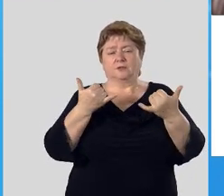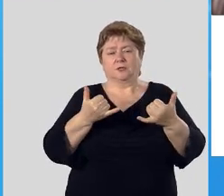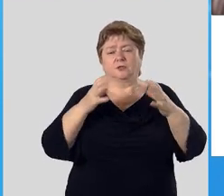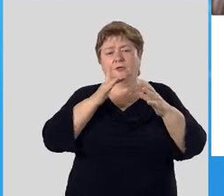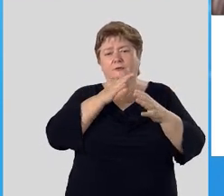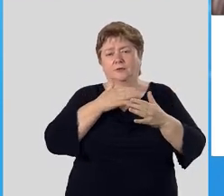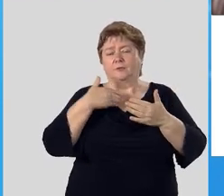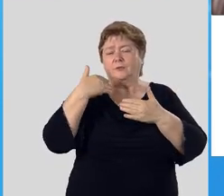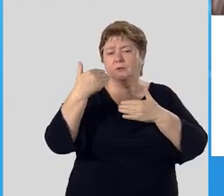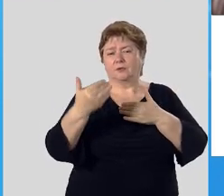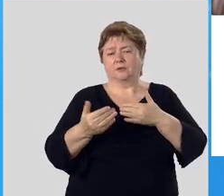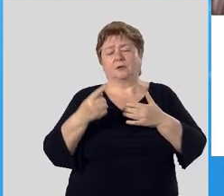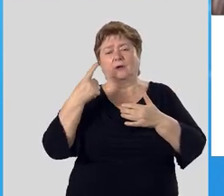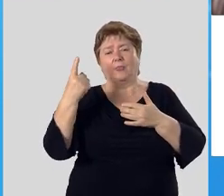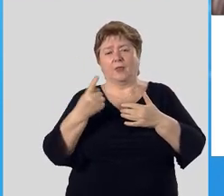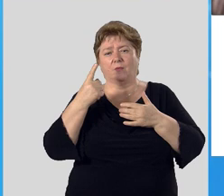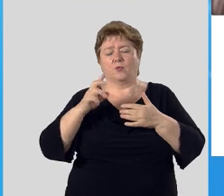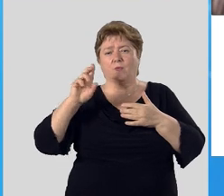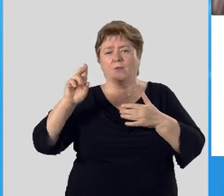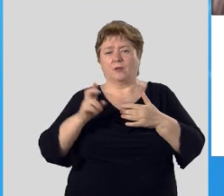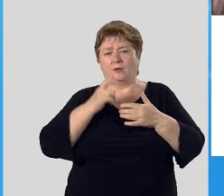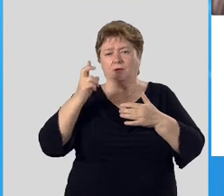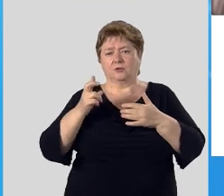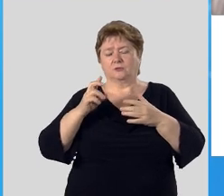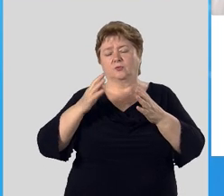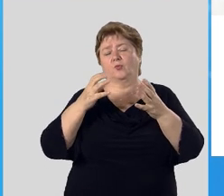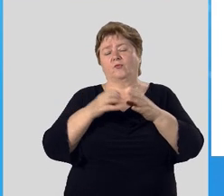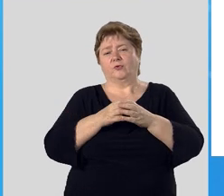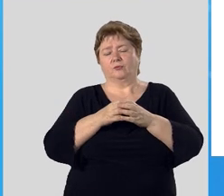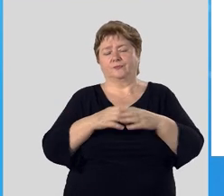время принадлежать к одному биологическому виду